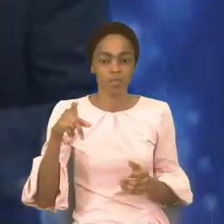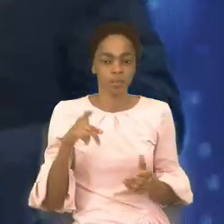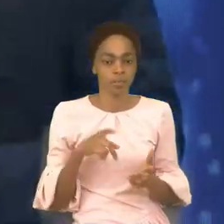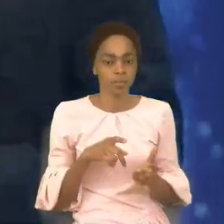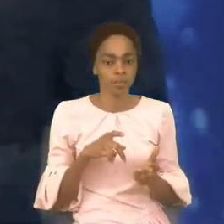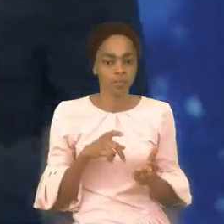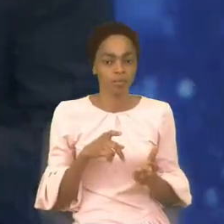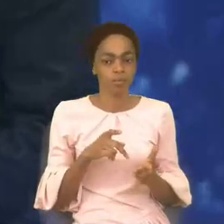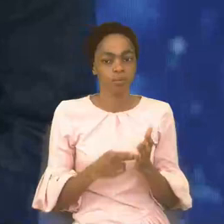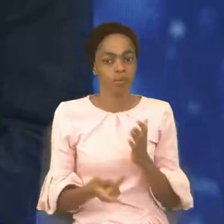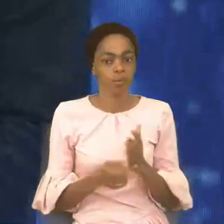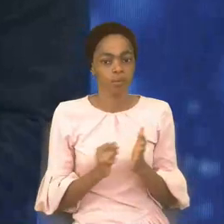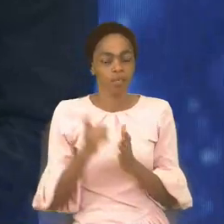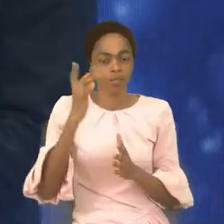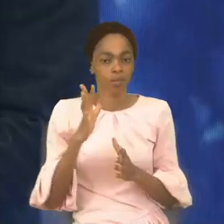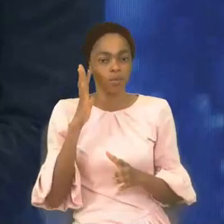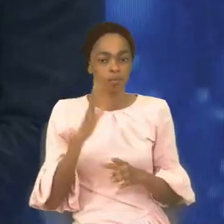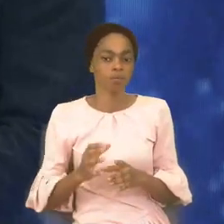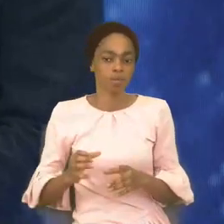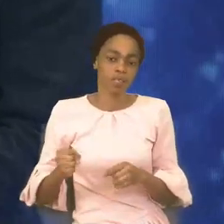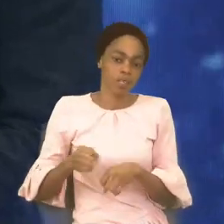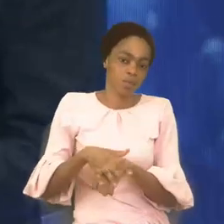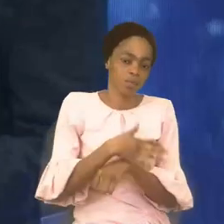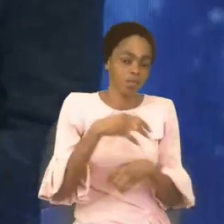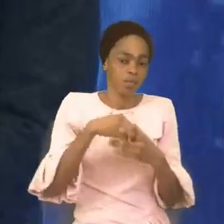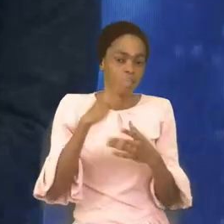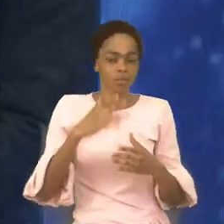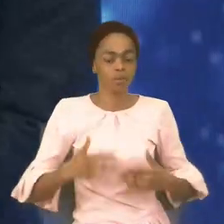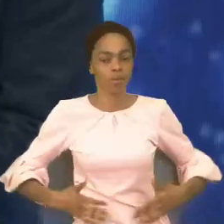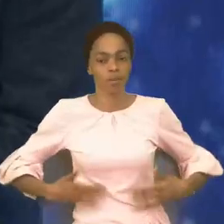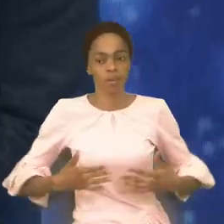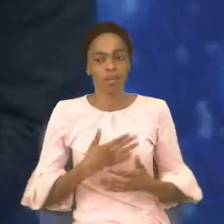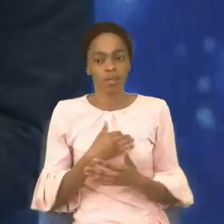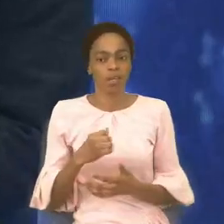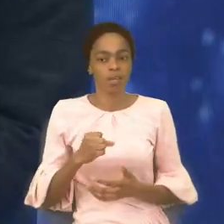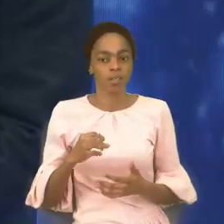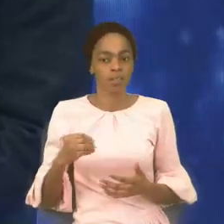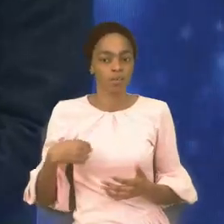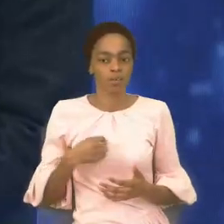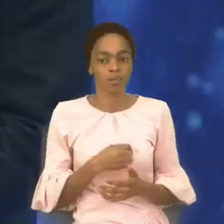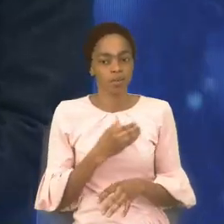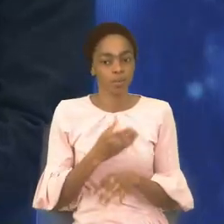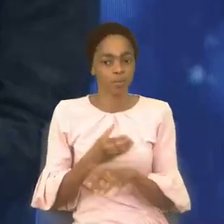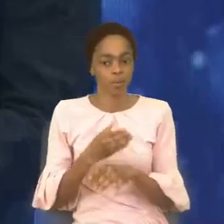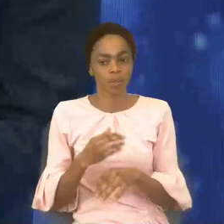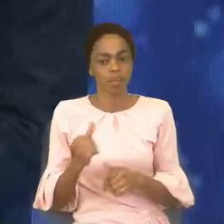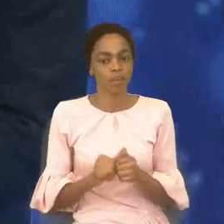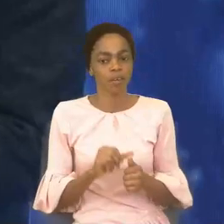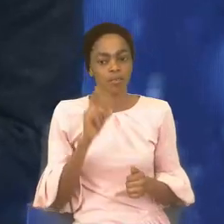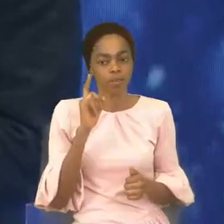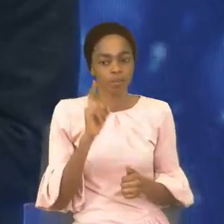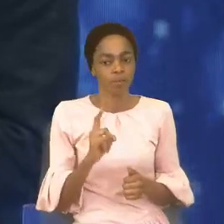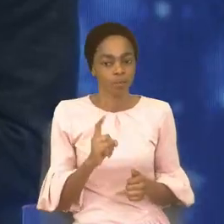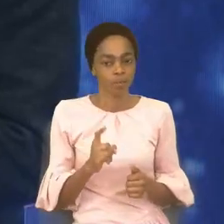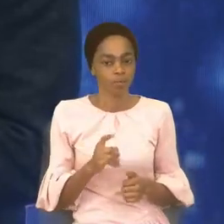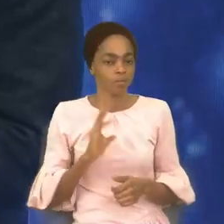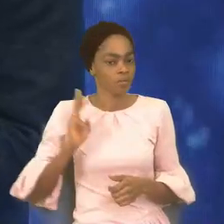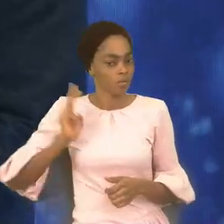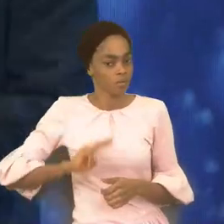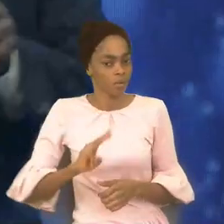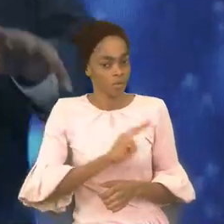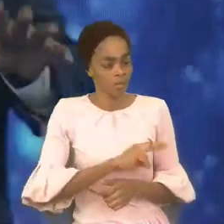croisade. Que Dieu impacte ta vie. Alors donc, nous en appelons chacun membre